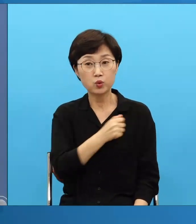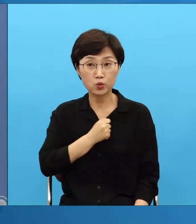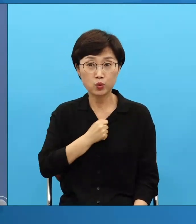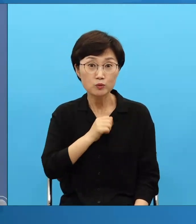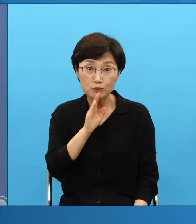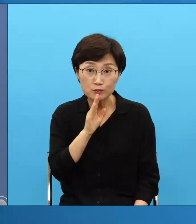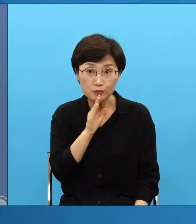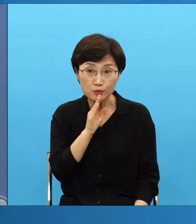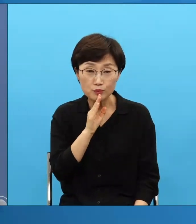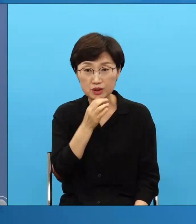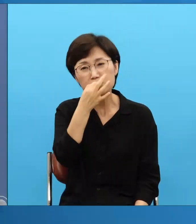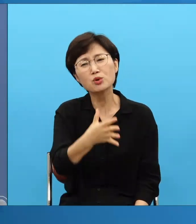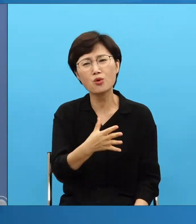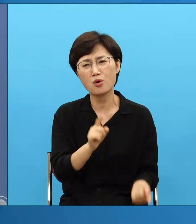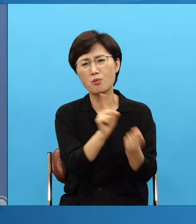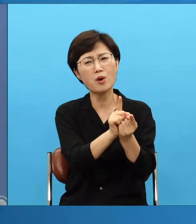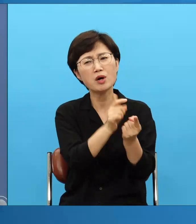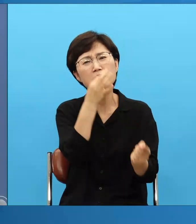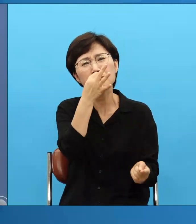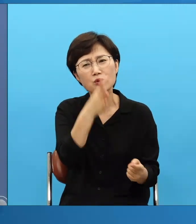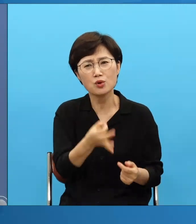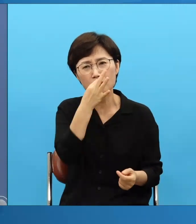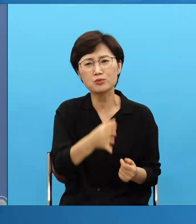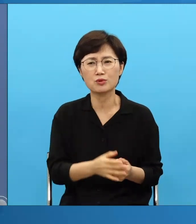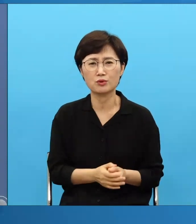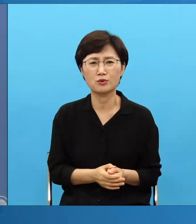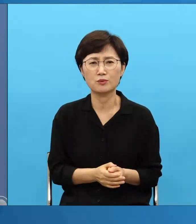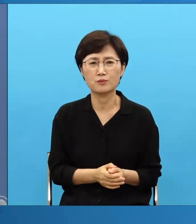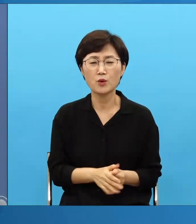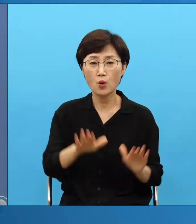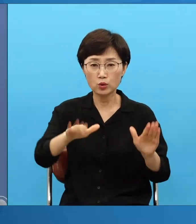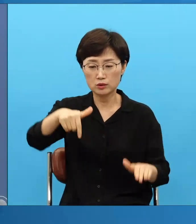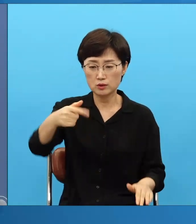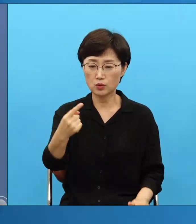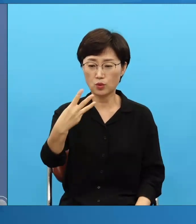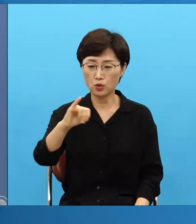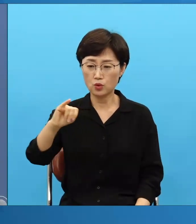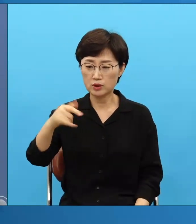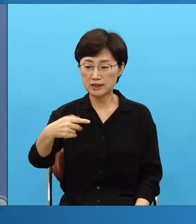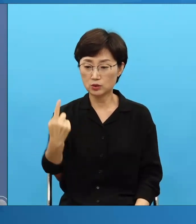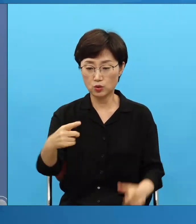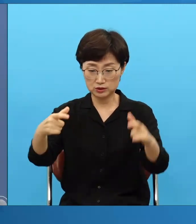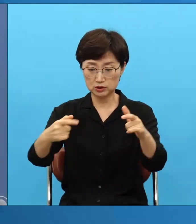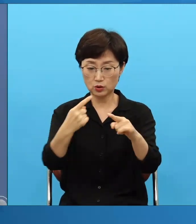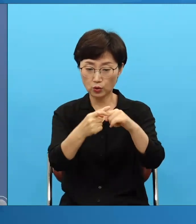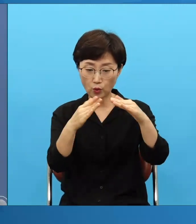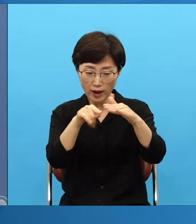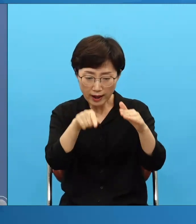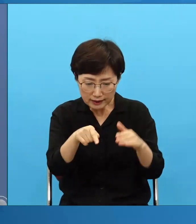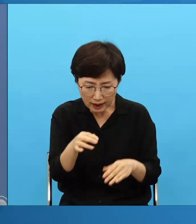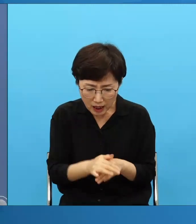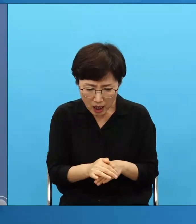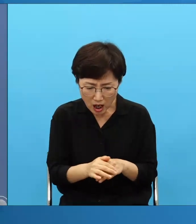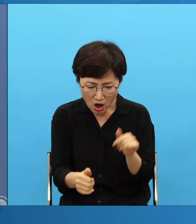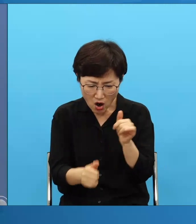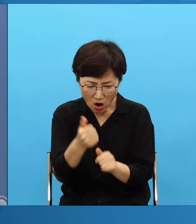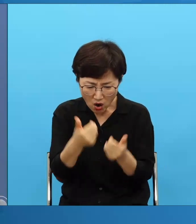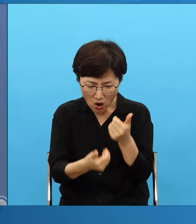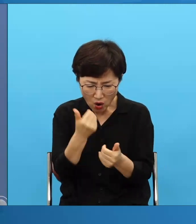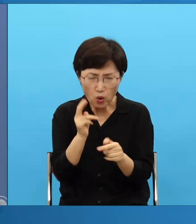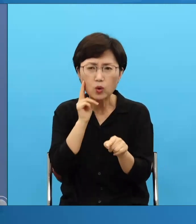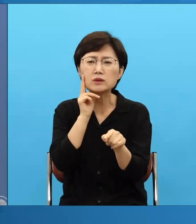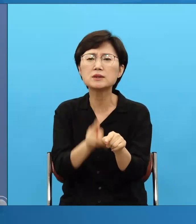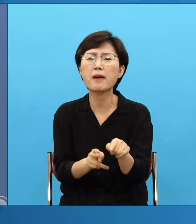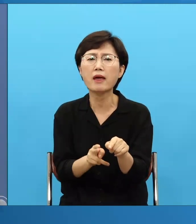someone who makes you frustrated. 이 고린도 교회에 큰 시험이 들은 거예요. Now there is a big trial upon the church of Corinth. 막